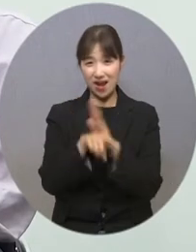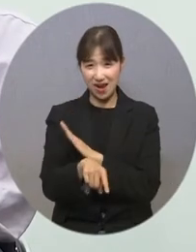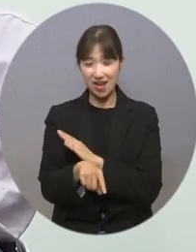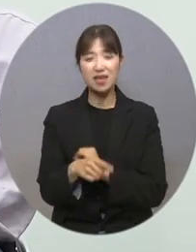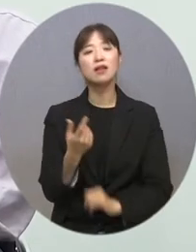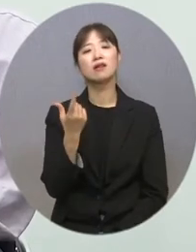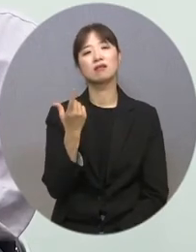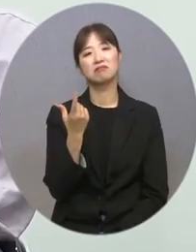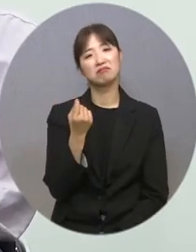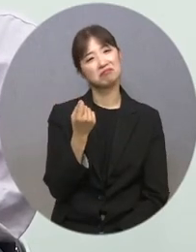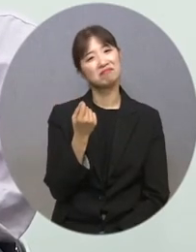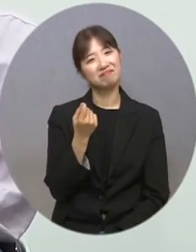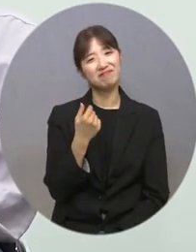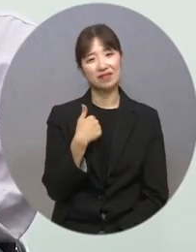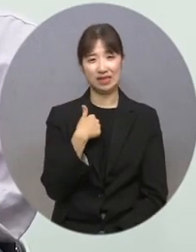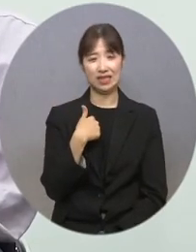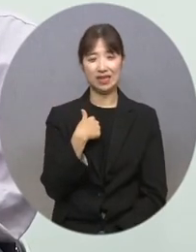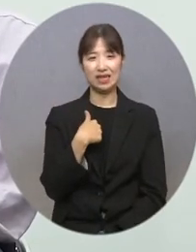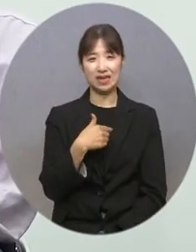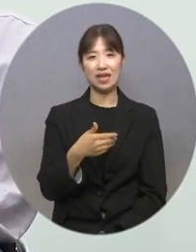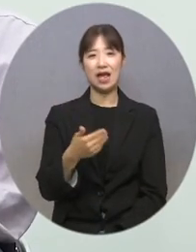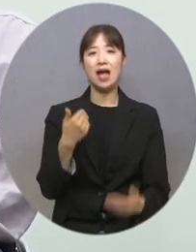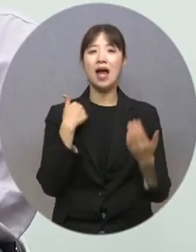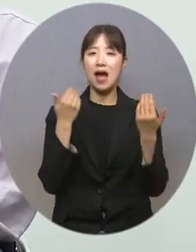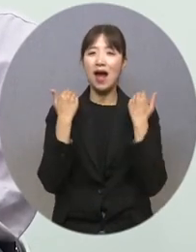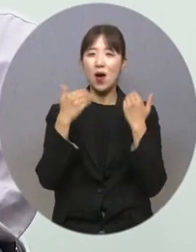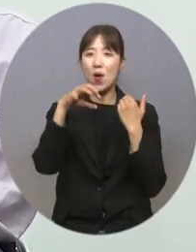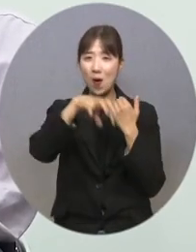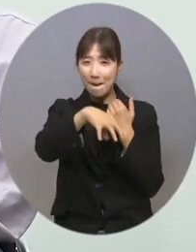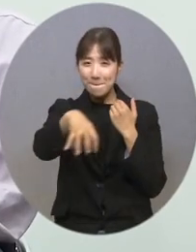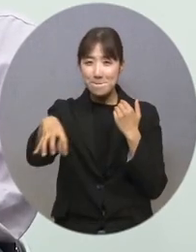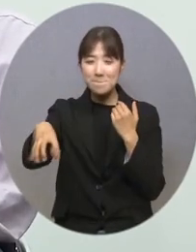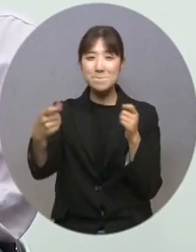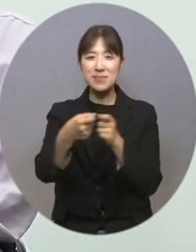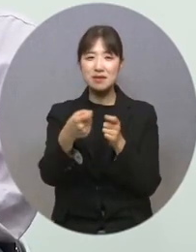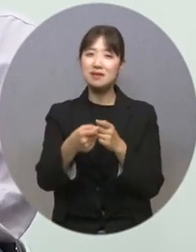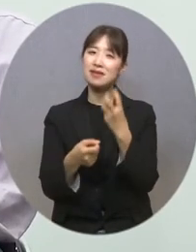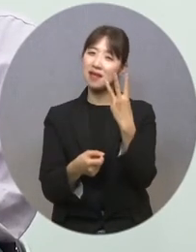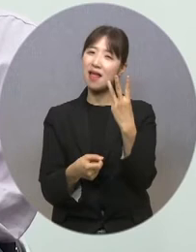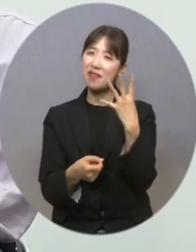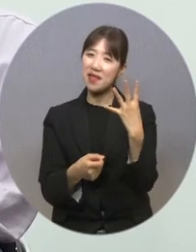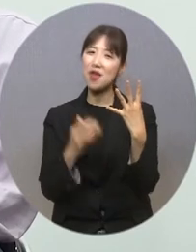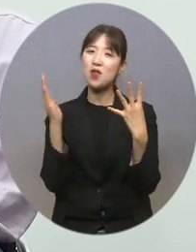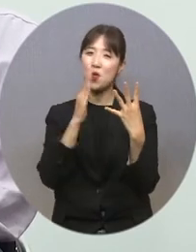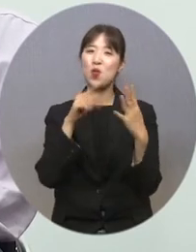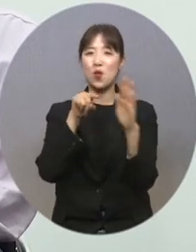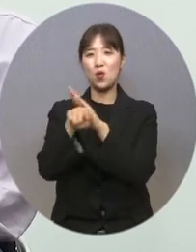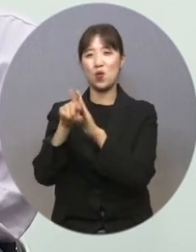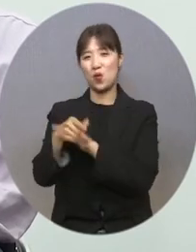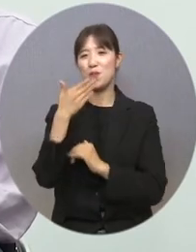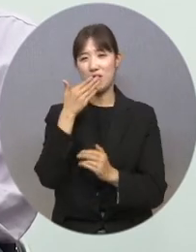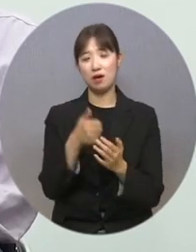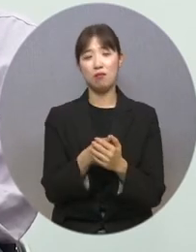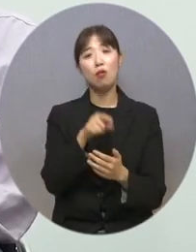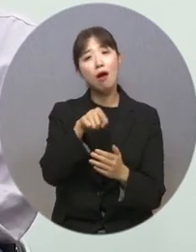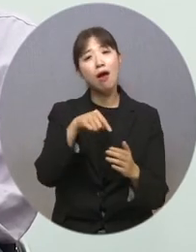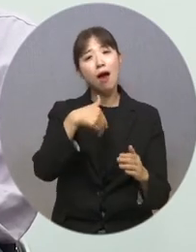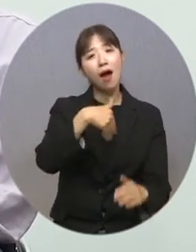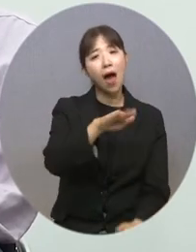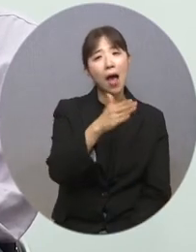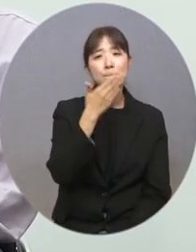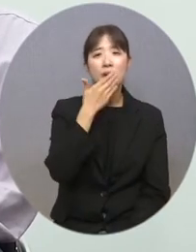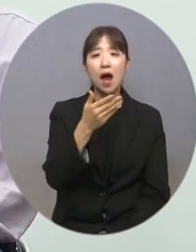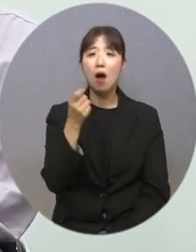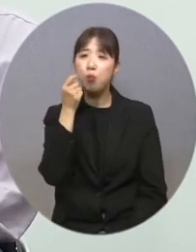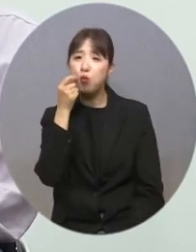어요 아 아쉽다 학교 앞의 생 할 수 있는 식당이라 3 4개 정도 있어요 갈 수 있다 이건 어떻게 저희가 이해 하면